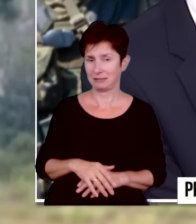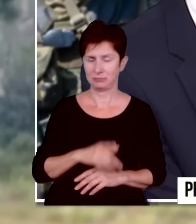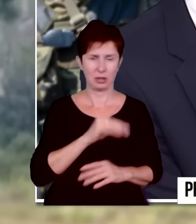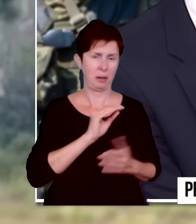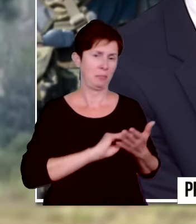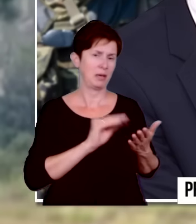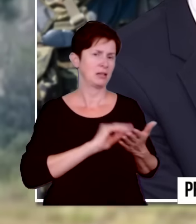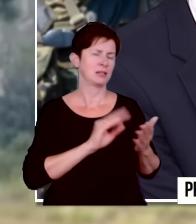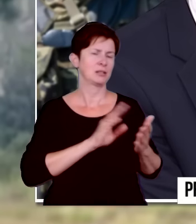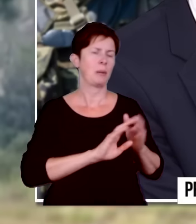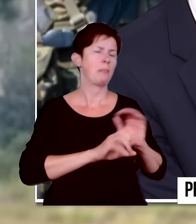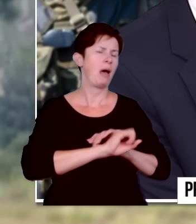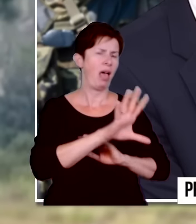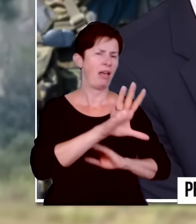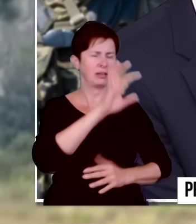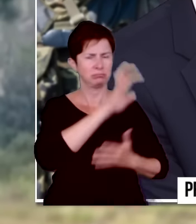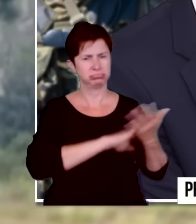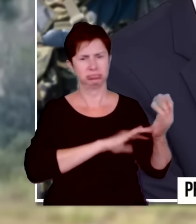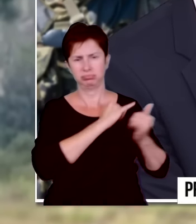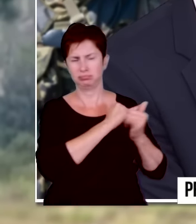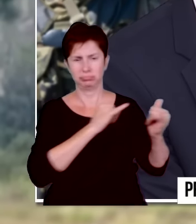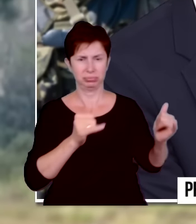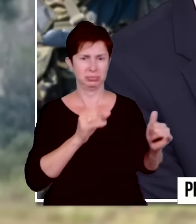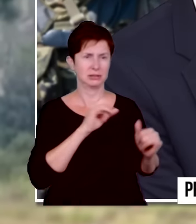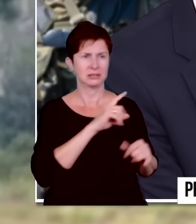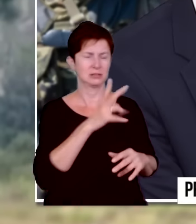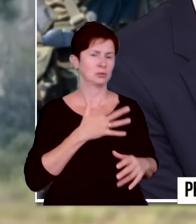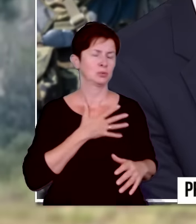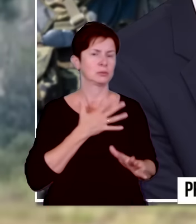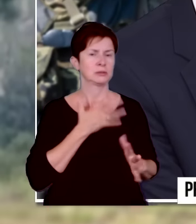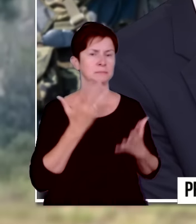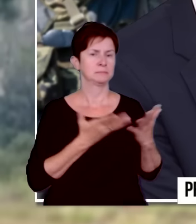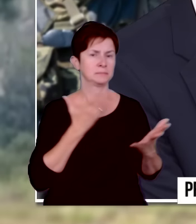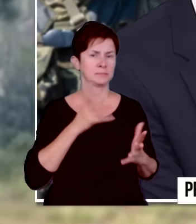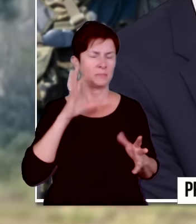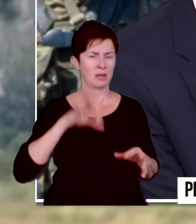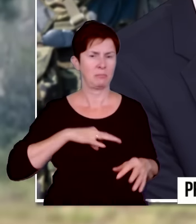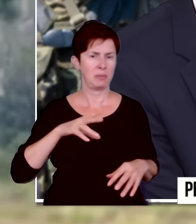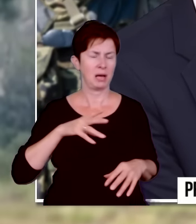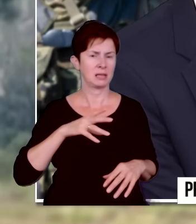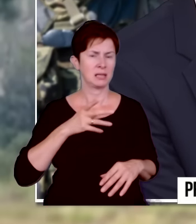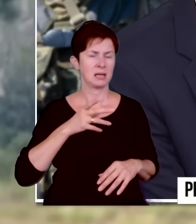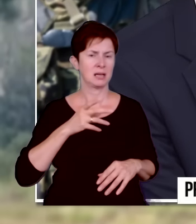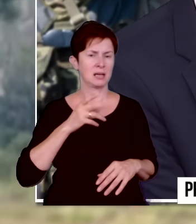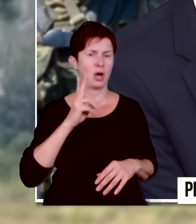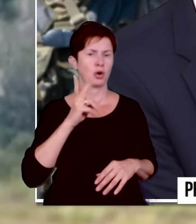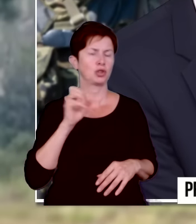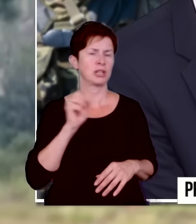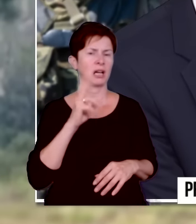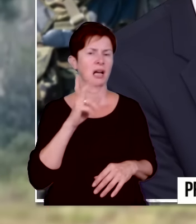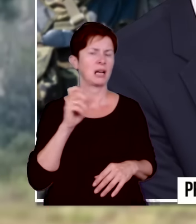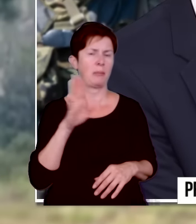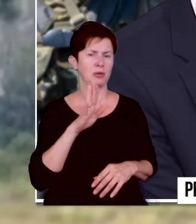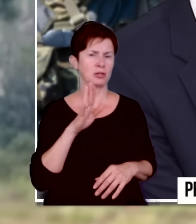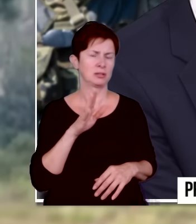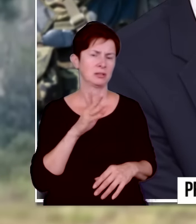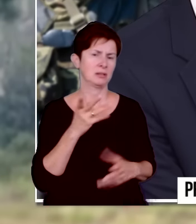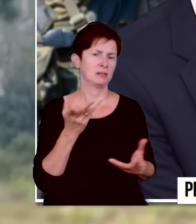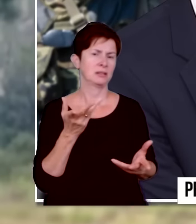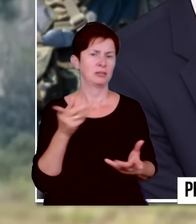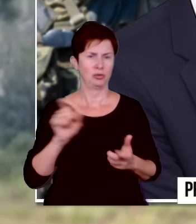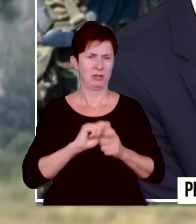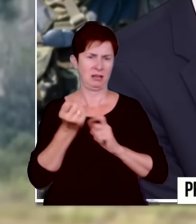prawa że de facto Czasami można odnieść wrażenie że że pan premier wicepremier Koś jest to niemal że wiceministrem a